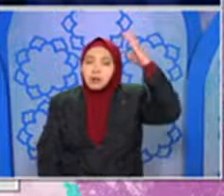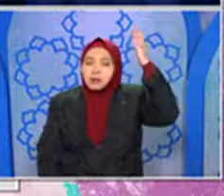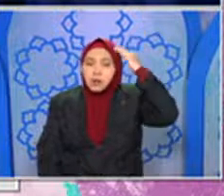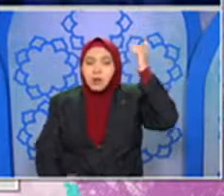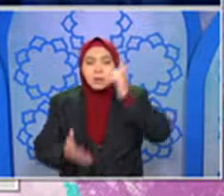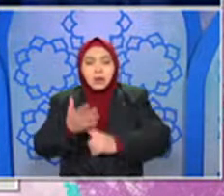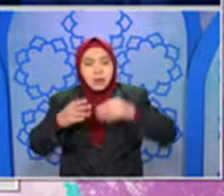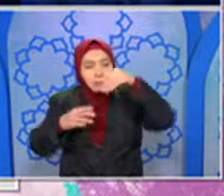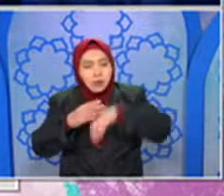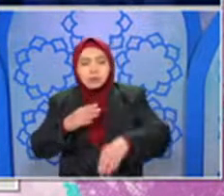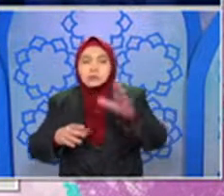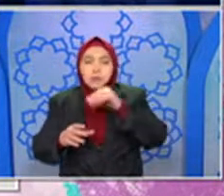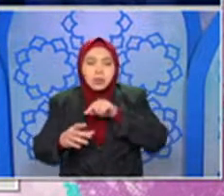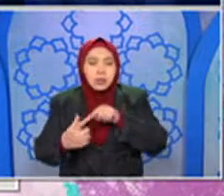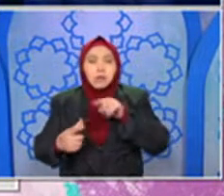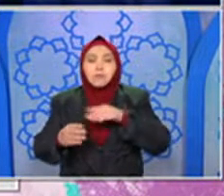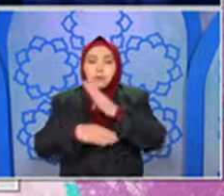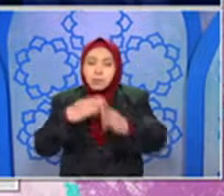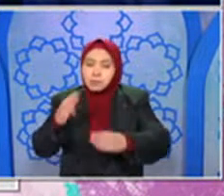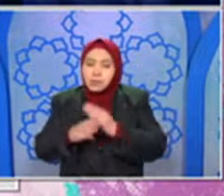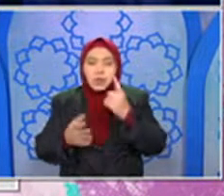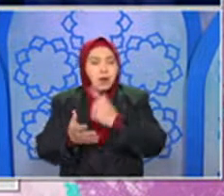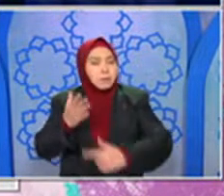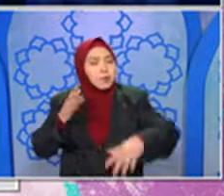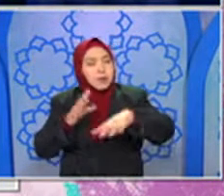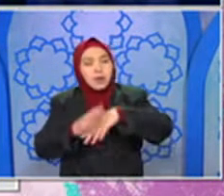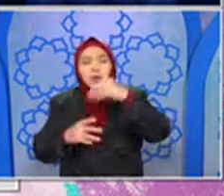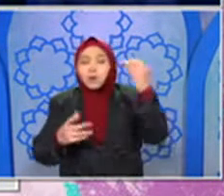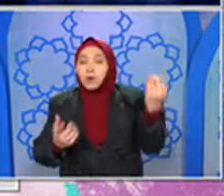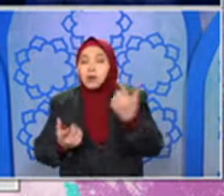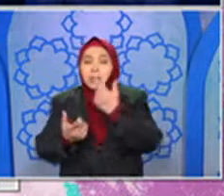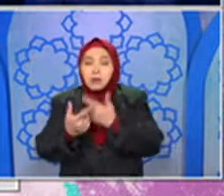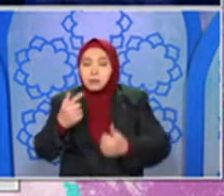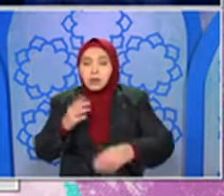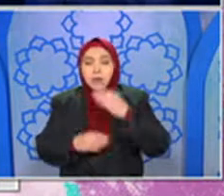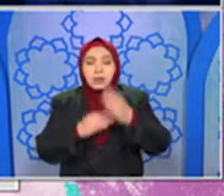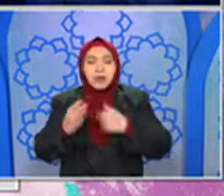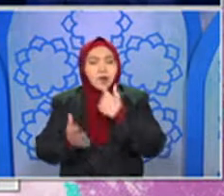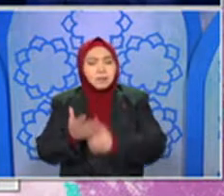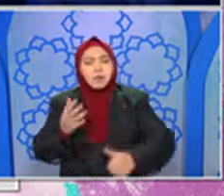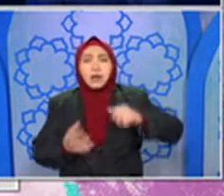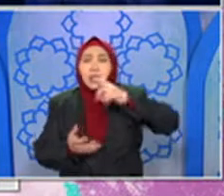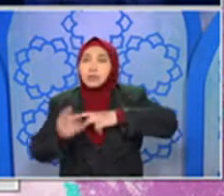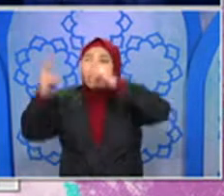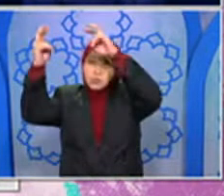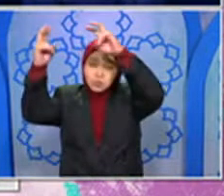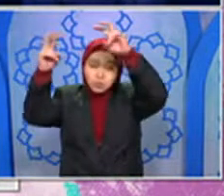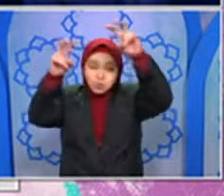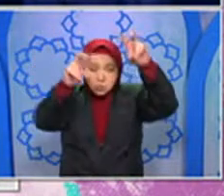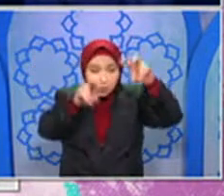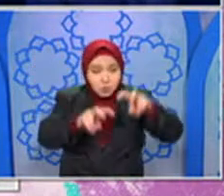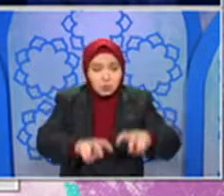يعلم ما يلج في الأرض وما يخرج منها وما